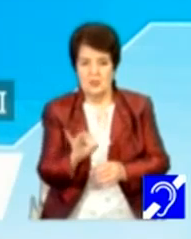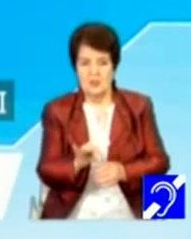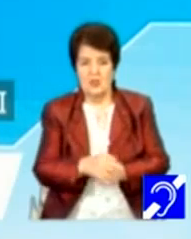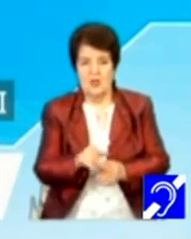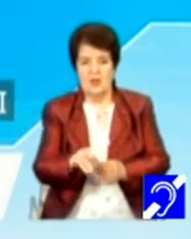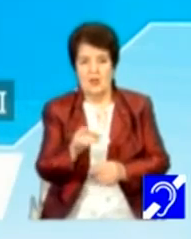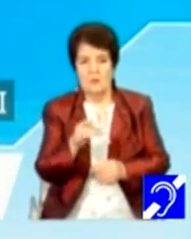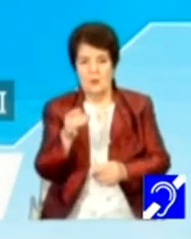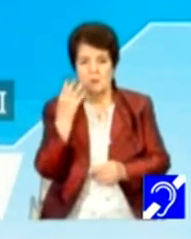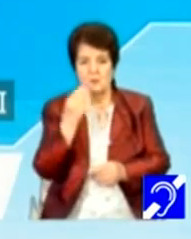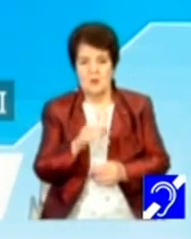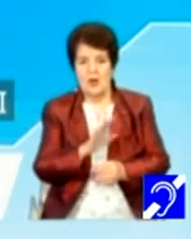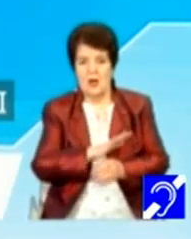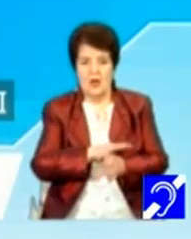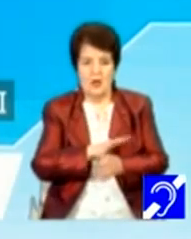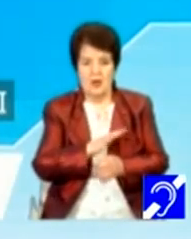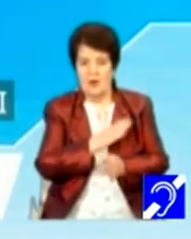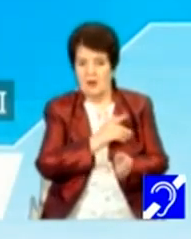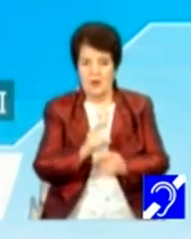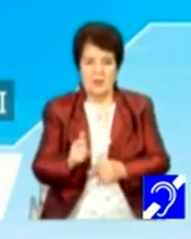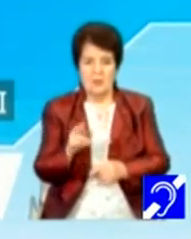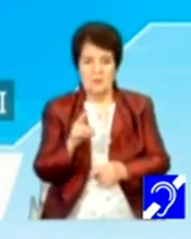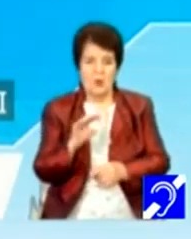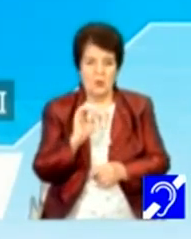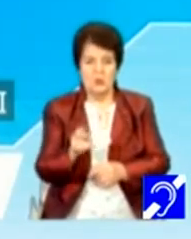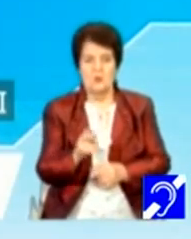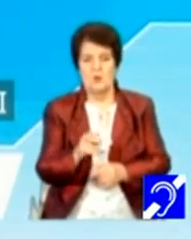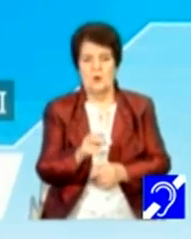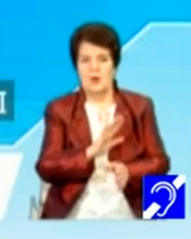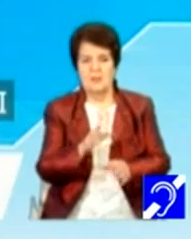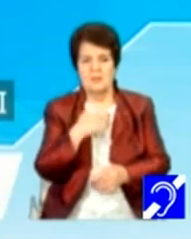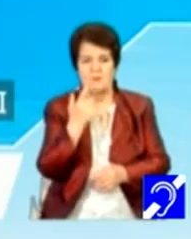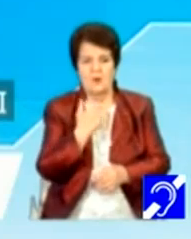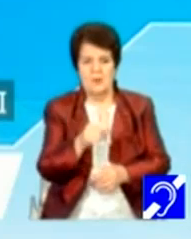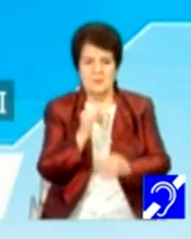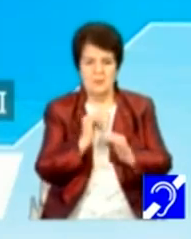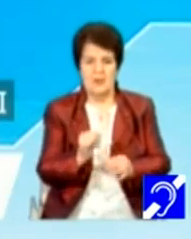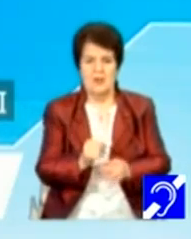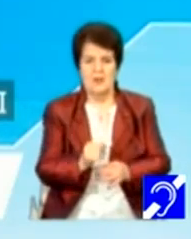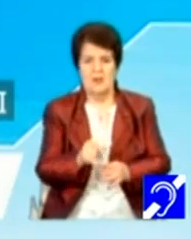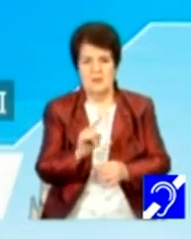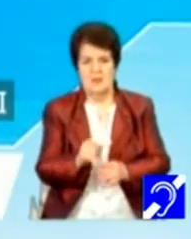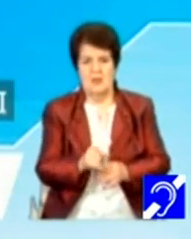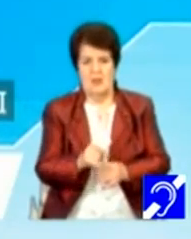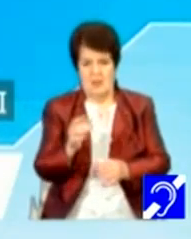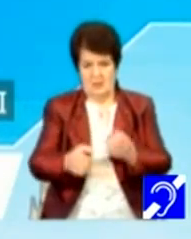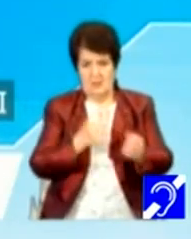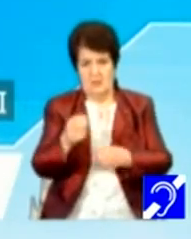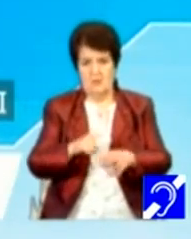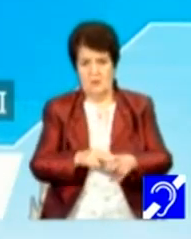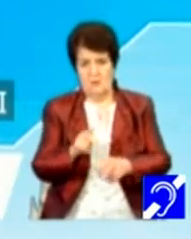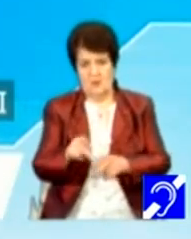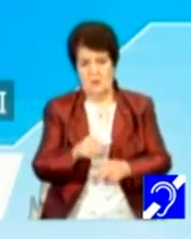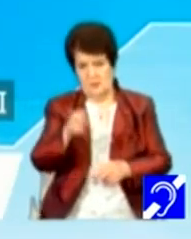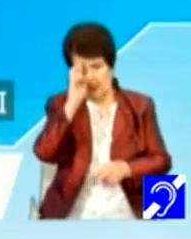refugiat în Republica Moldova și e gata să-l slujească pe Plahotniuc și pe Dodon și să vorbească cele mai rele cuvinte despre România, deși este condamnat penal într-un